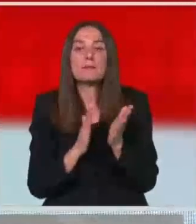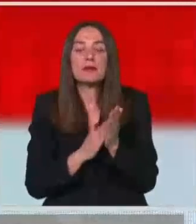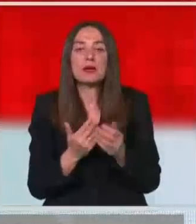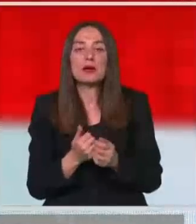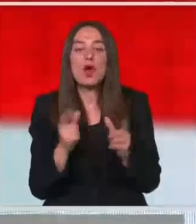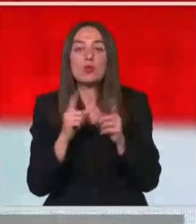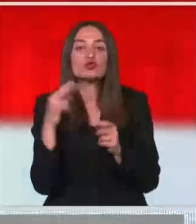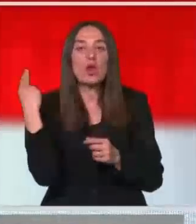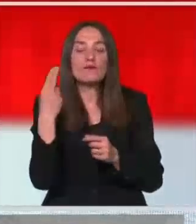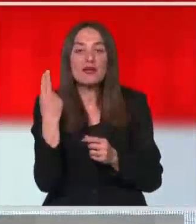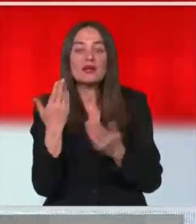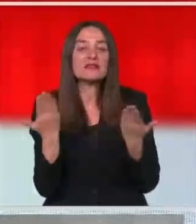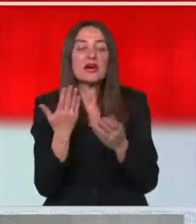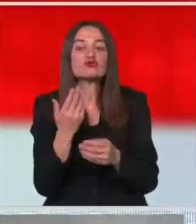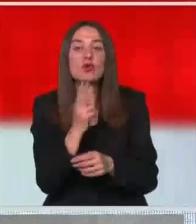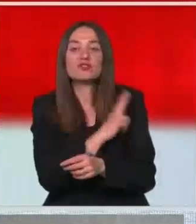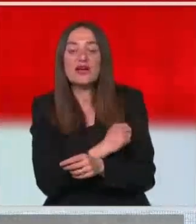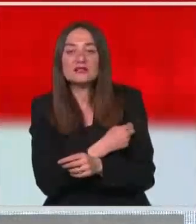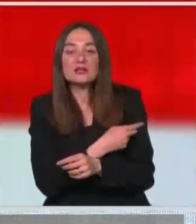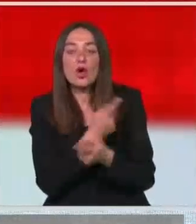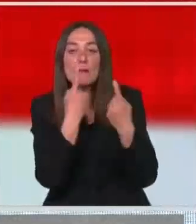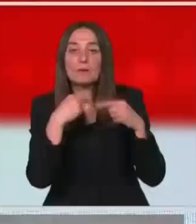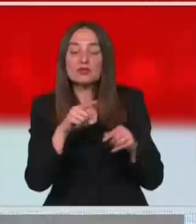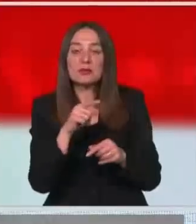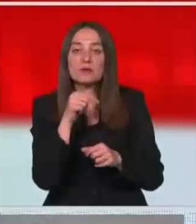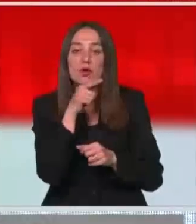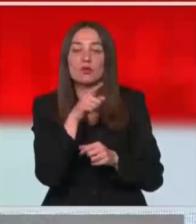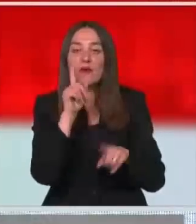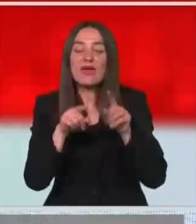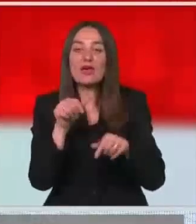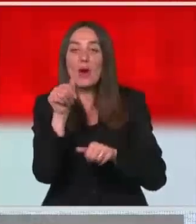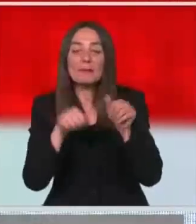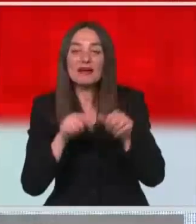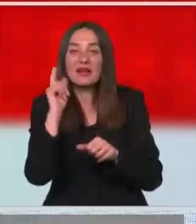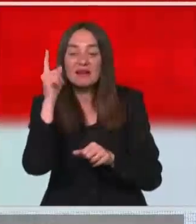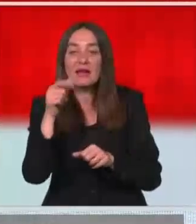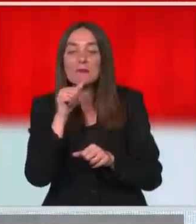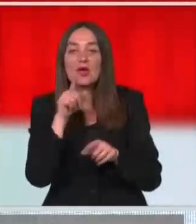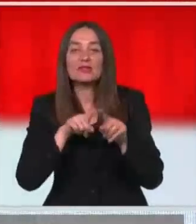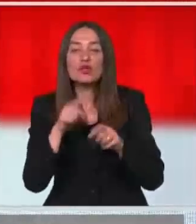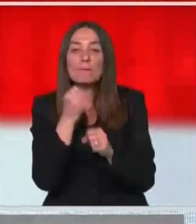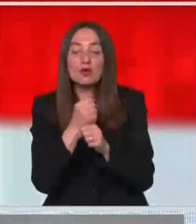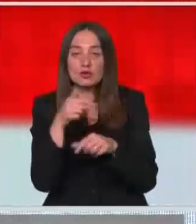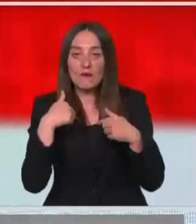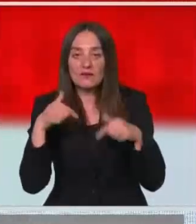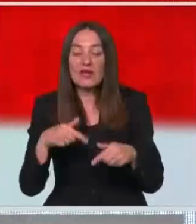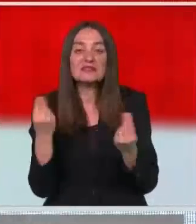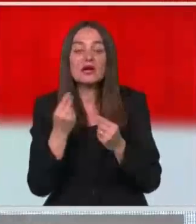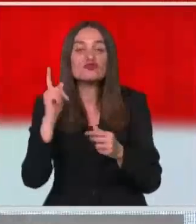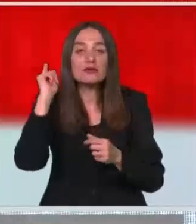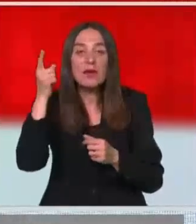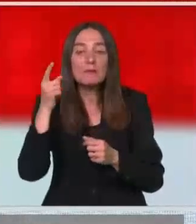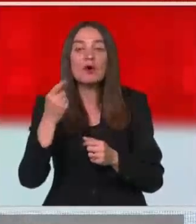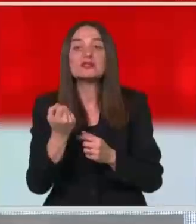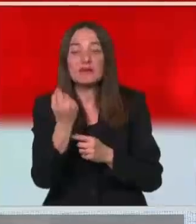u Sloveniji, zašto je u Švajcarskoj, pogotovo tu neki operateri, tamo su i operateri koji posluju ovde kod nas, zašto je tamo